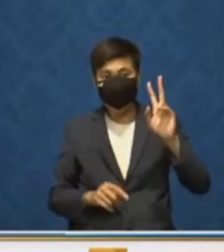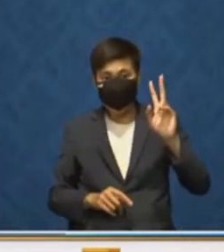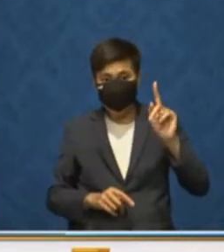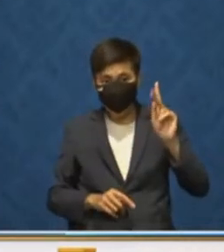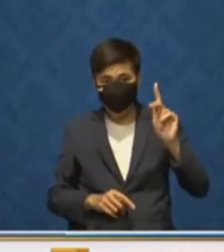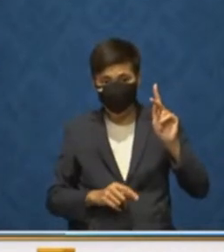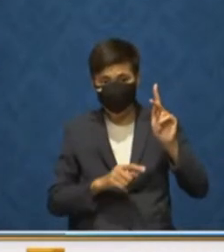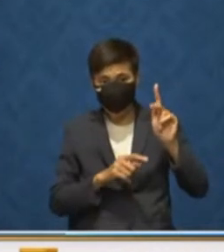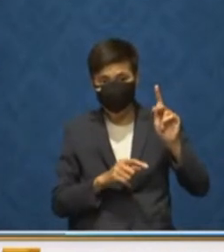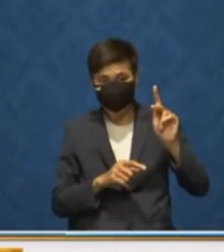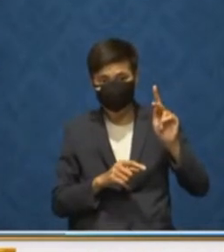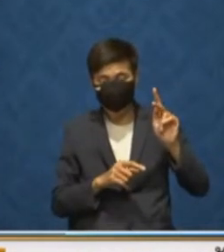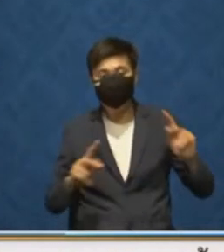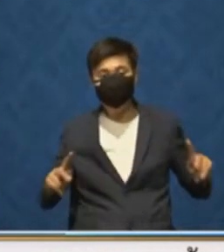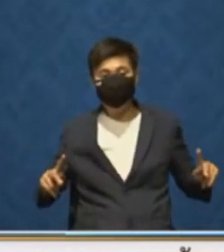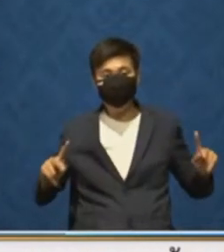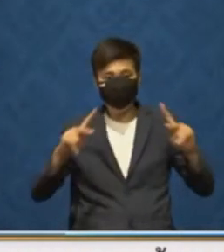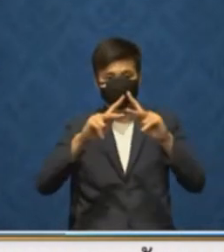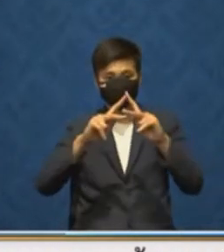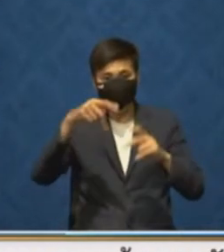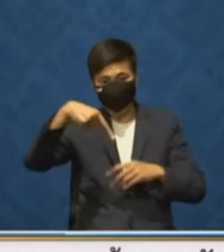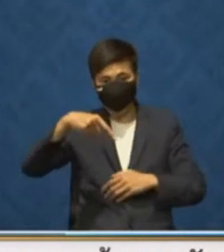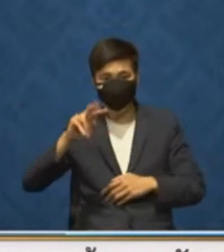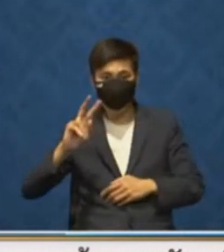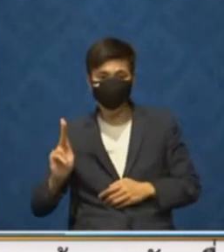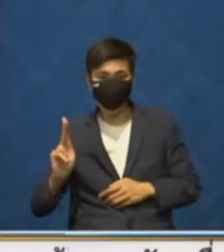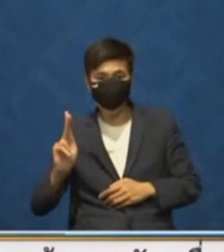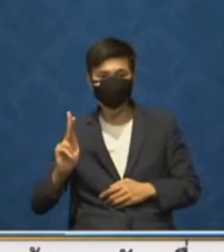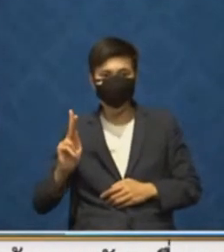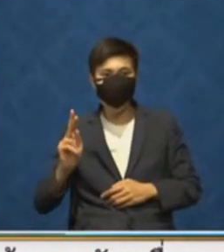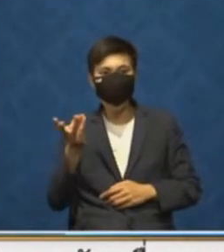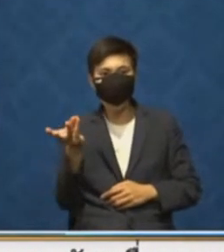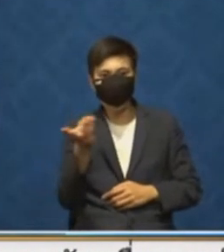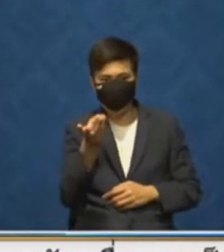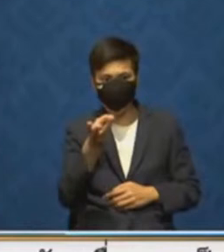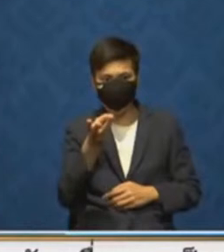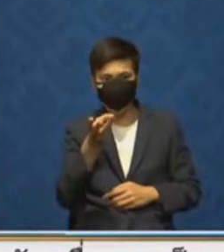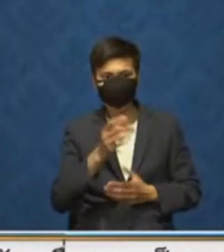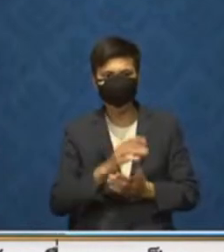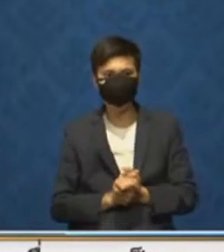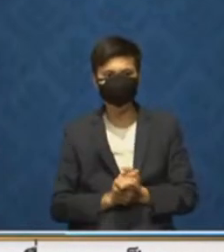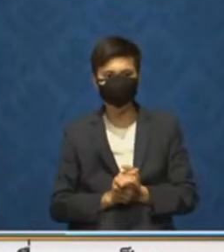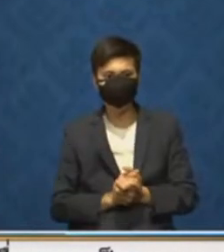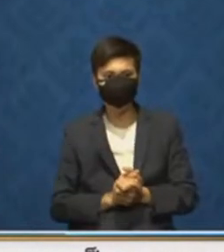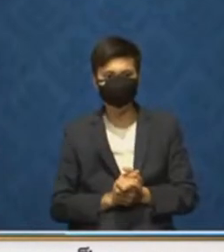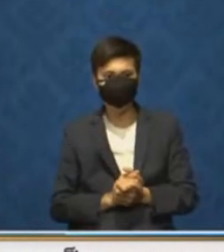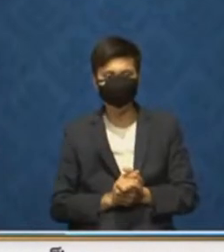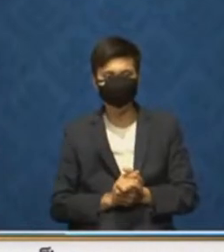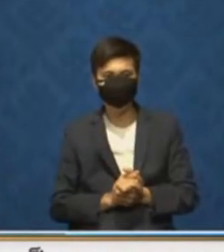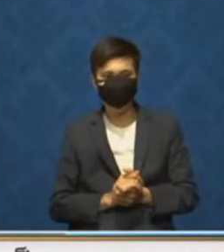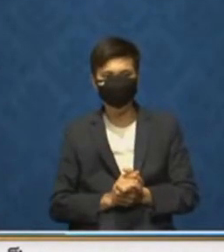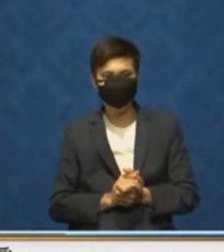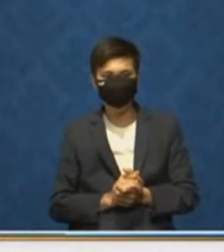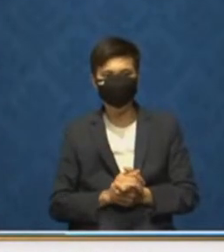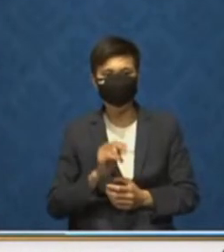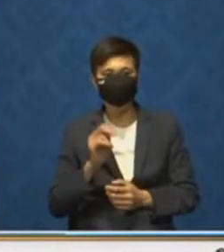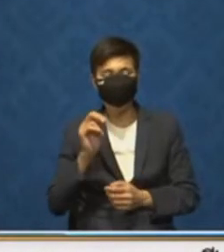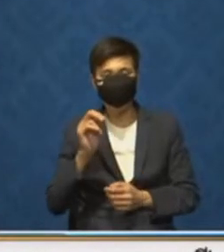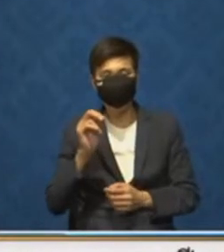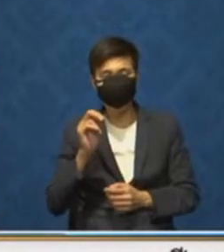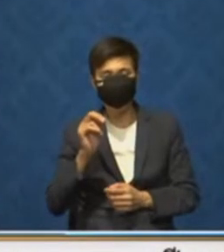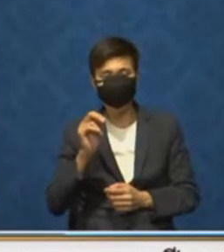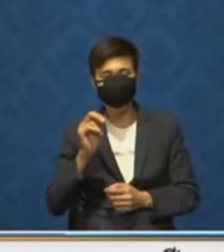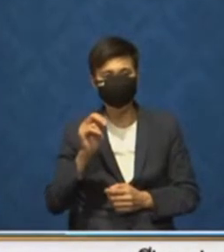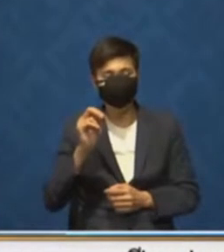ครับเป็นกระทรวงพัฒนาสังคมนะน้อยกว่านะครับทรซื้อเครื่อง